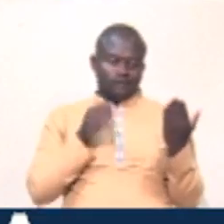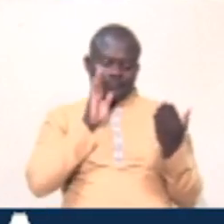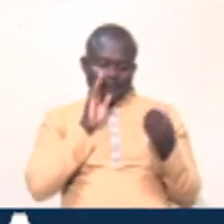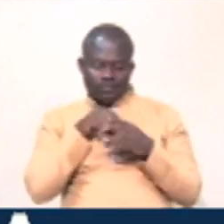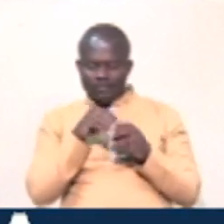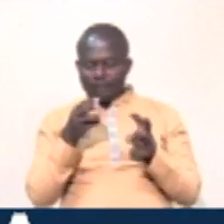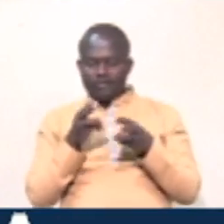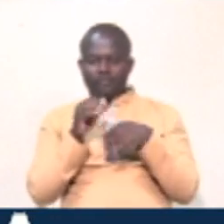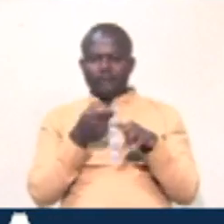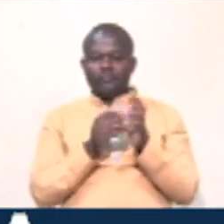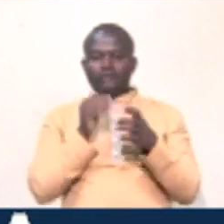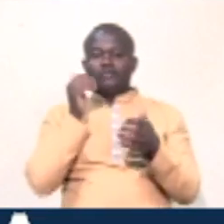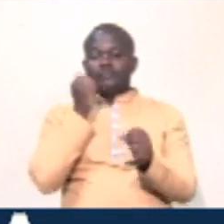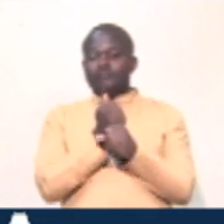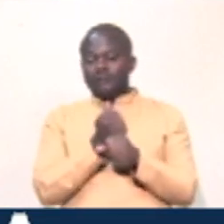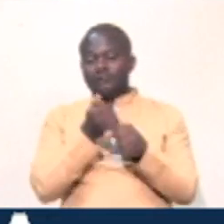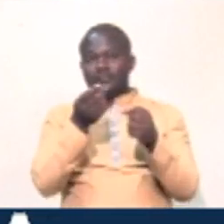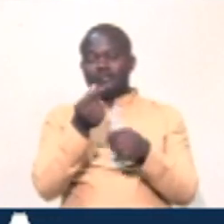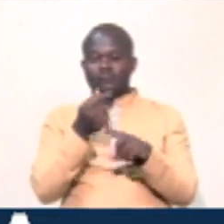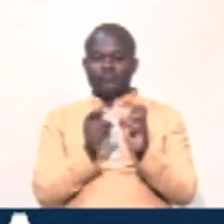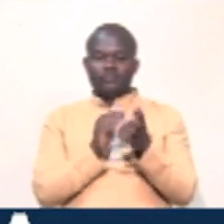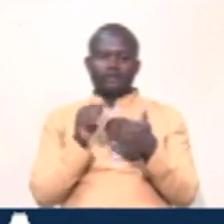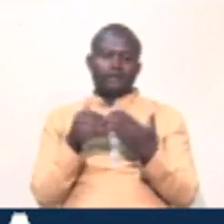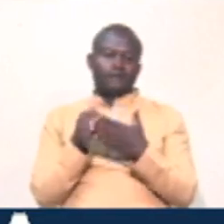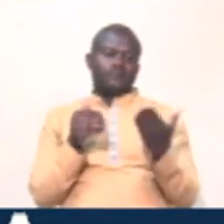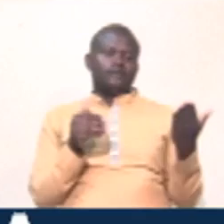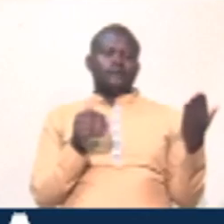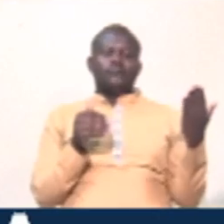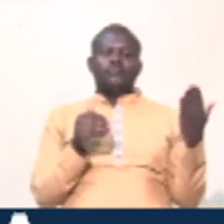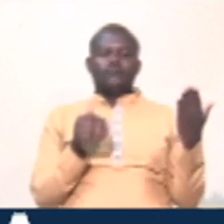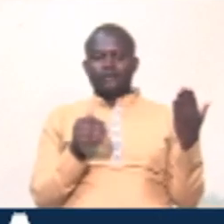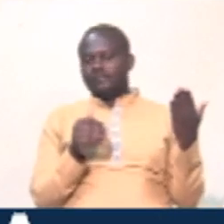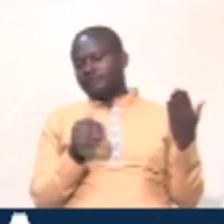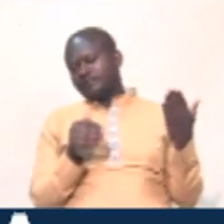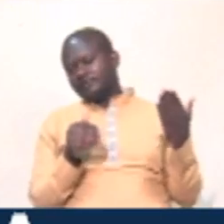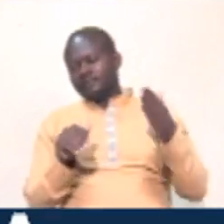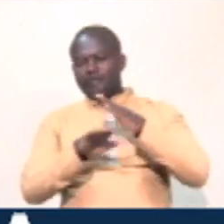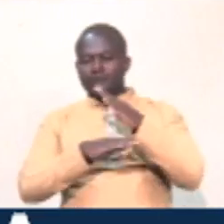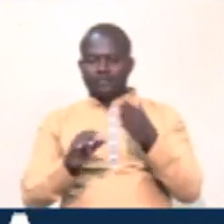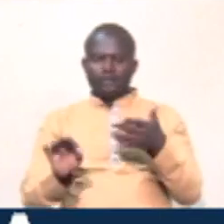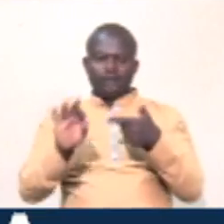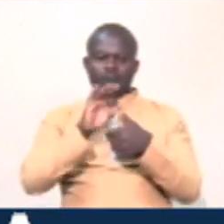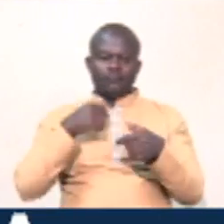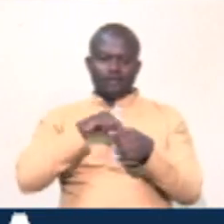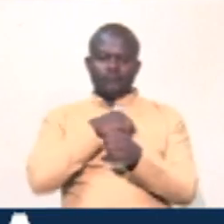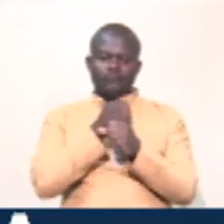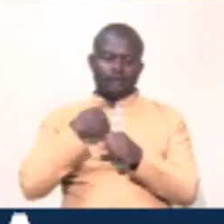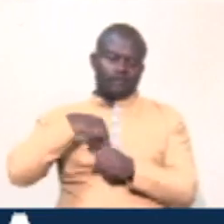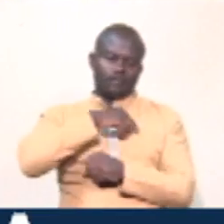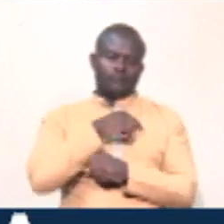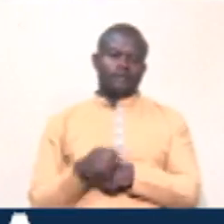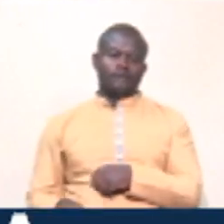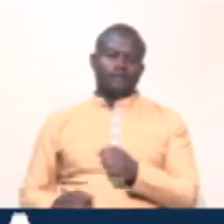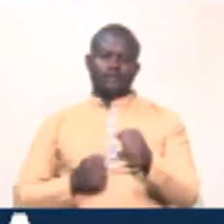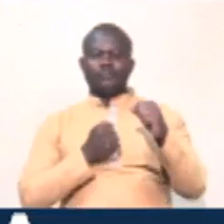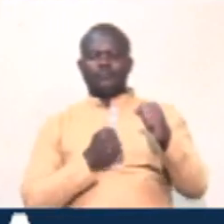kintu, icyo ubonye ukagikora kikazana amafaranga, ariko fondateri prioriteri ni akazi kanjye k'ububaji. Muri